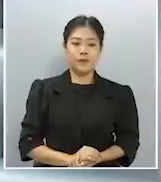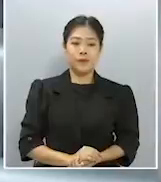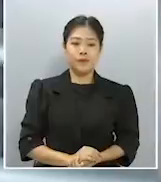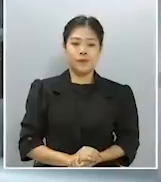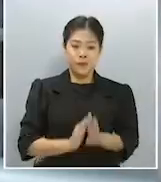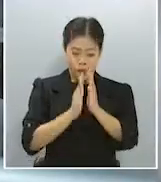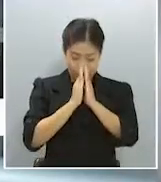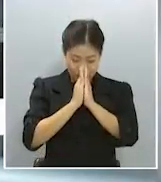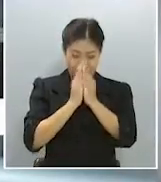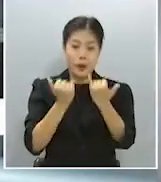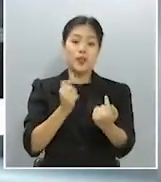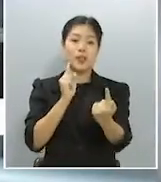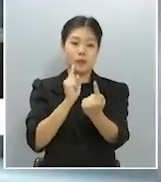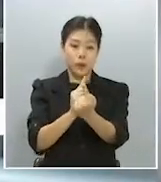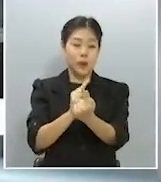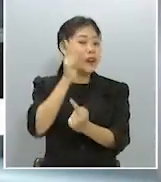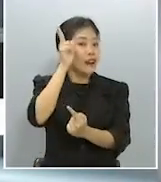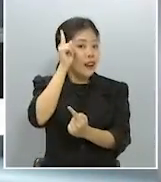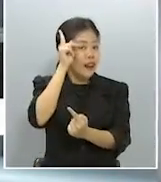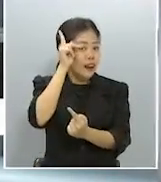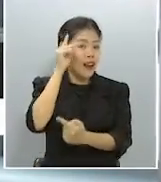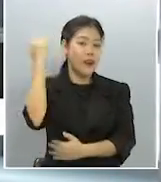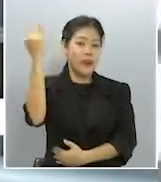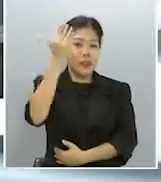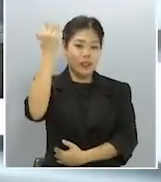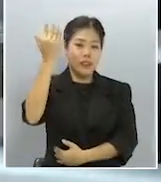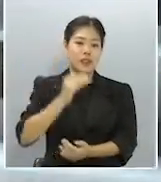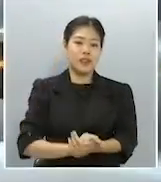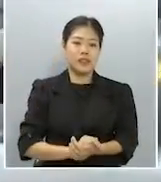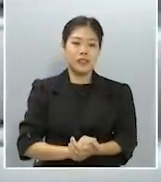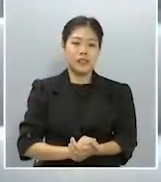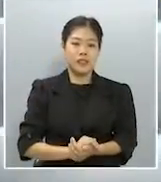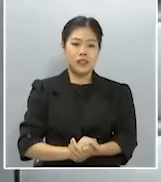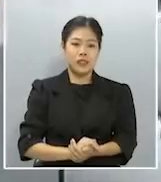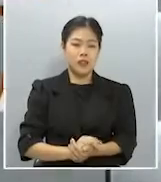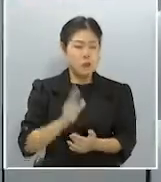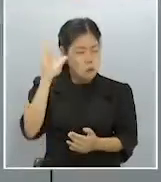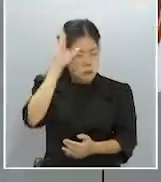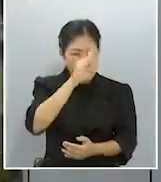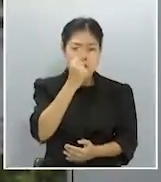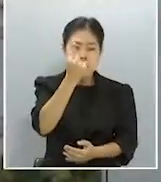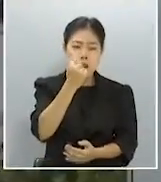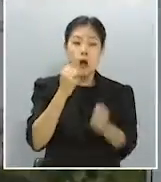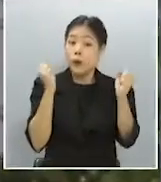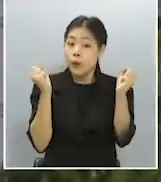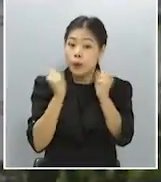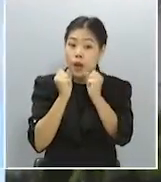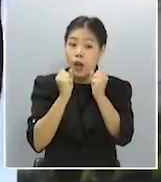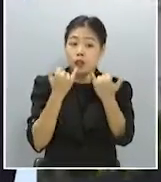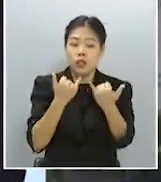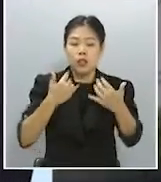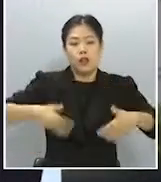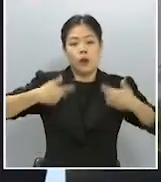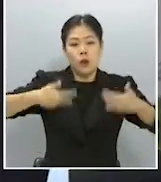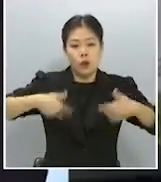สวัสดีค่ะกลับมาพบกับบอกข่าวเล่าอากาศกับดิฉันโบตันจุฑาทิพย์ภักดีกุลนะคะผ่านไปแค่ข้ามคืนเดียวค่ะอากาศหนาวเย็นในบ้านเรานั้นเริ่มร้อนขึ้น